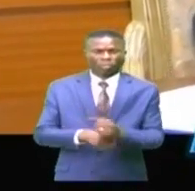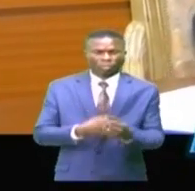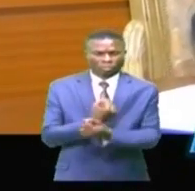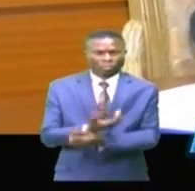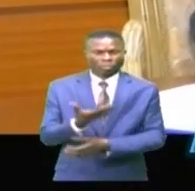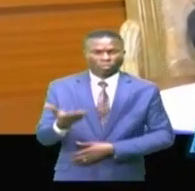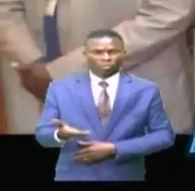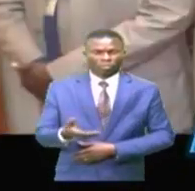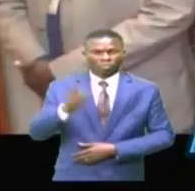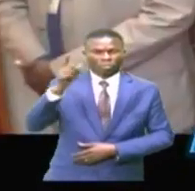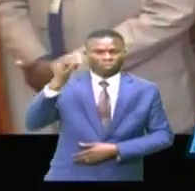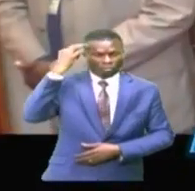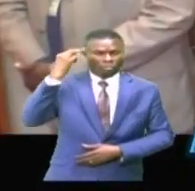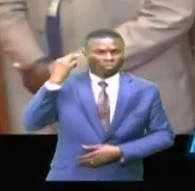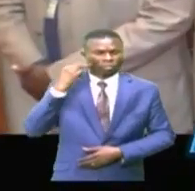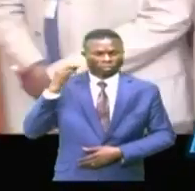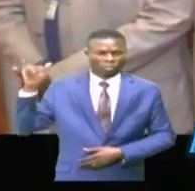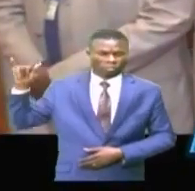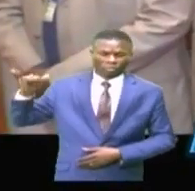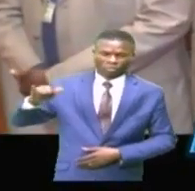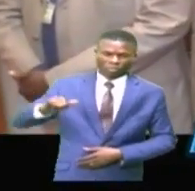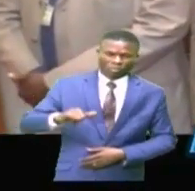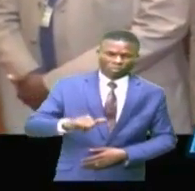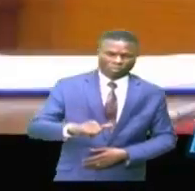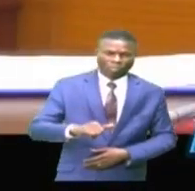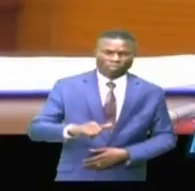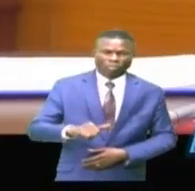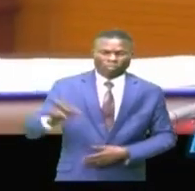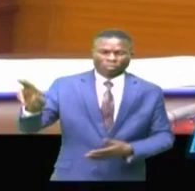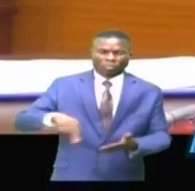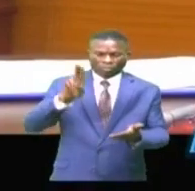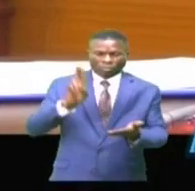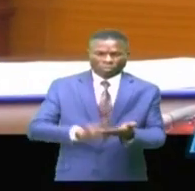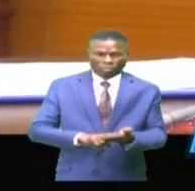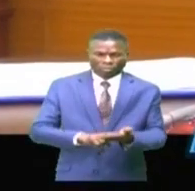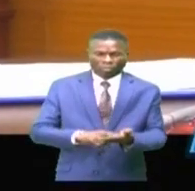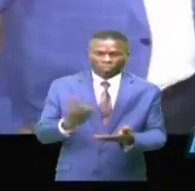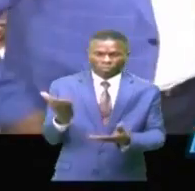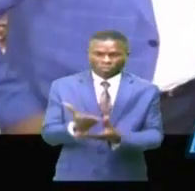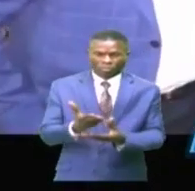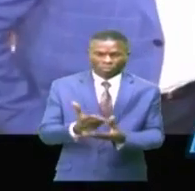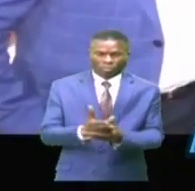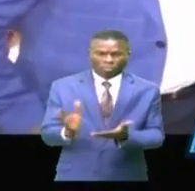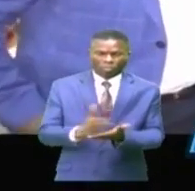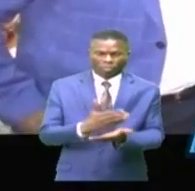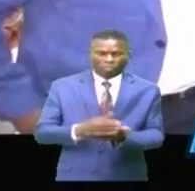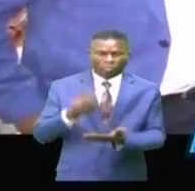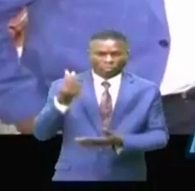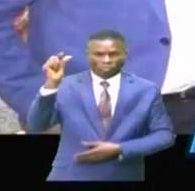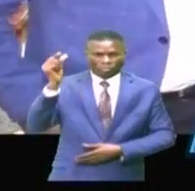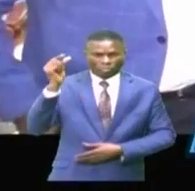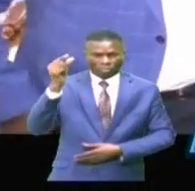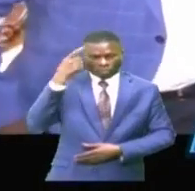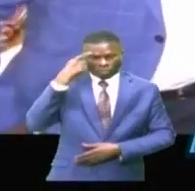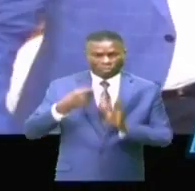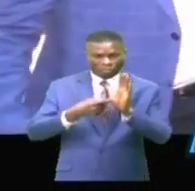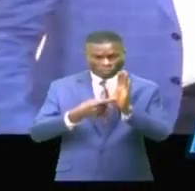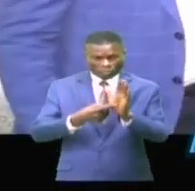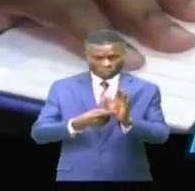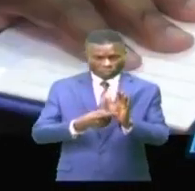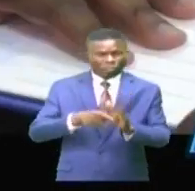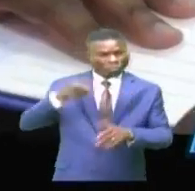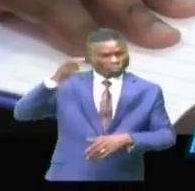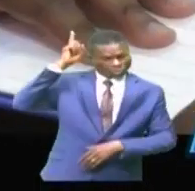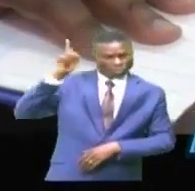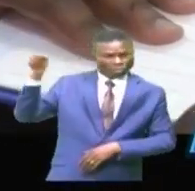Jean-Michel Samuel sur le livret d'or une façon de marques qui sont